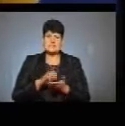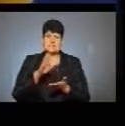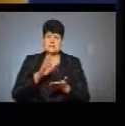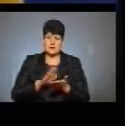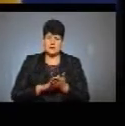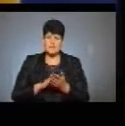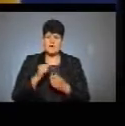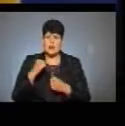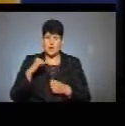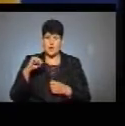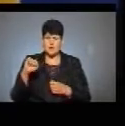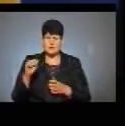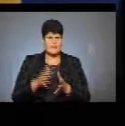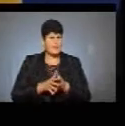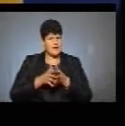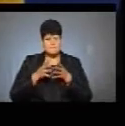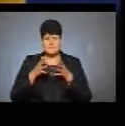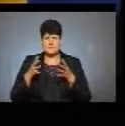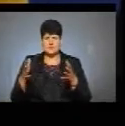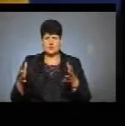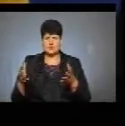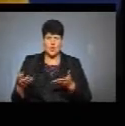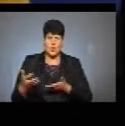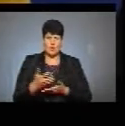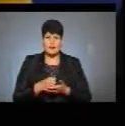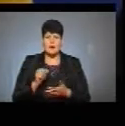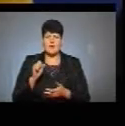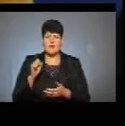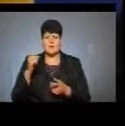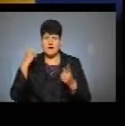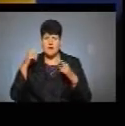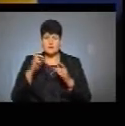зареєстрував рекорд найбільшої колекції артбуків –